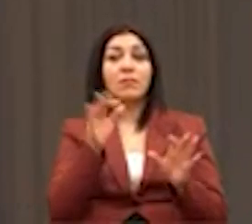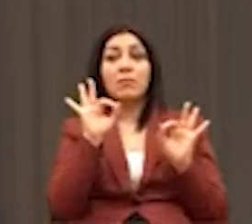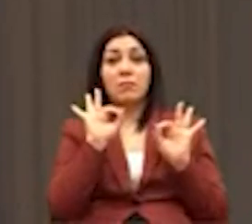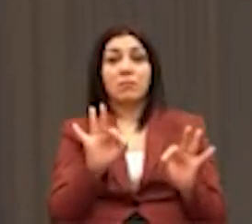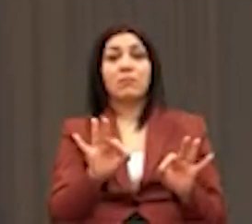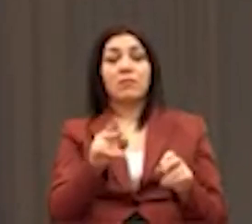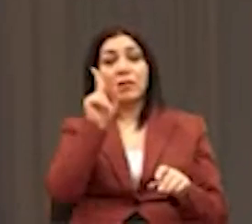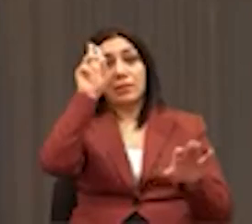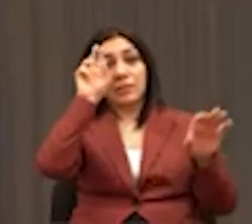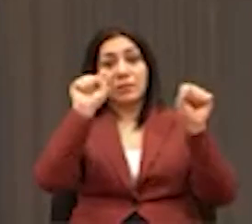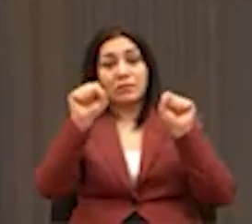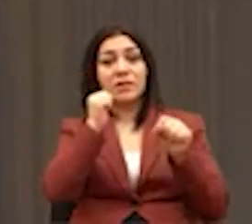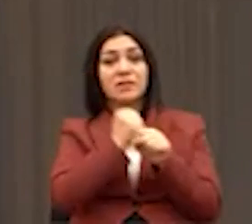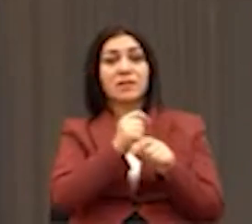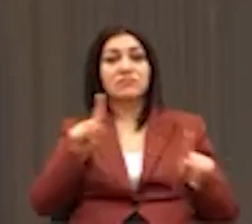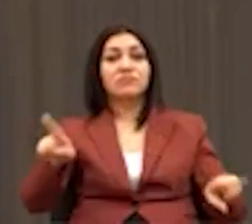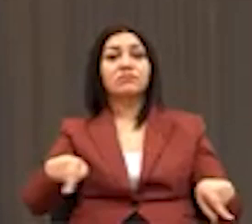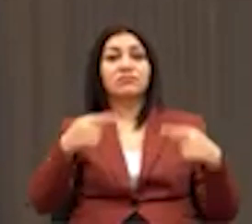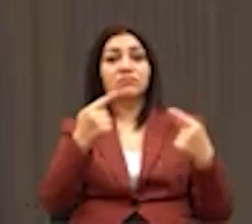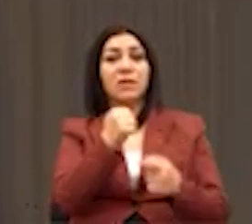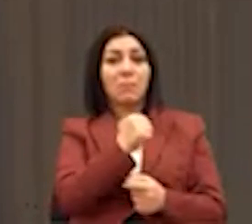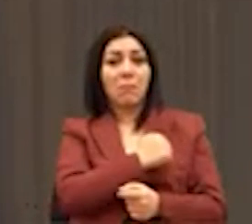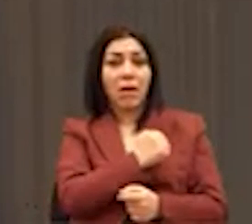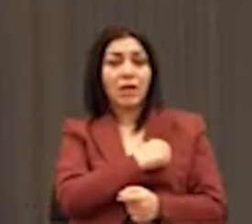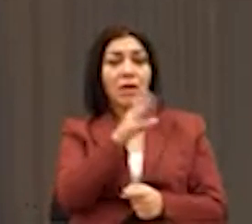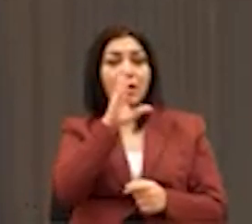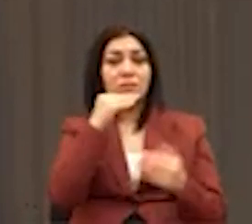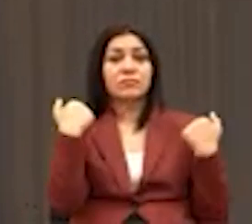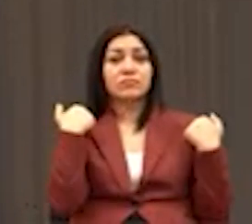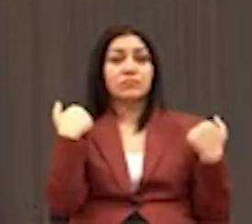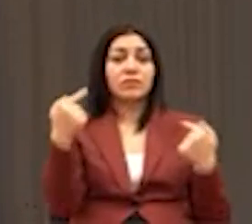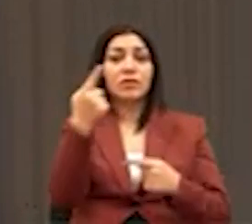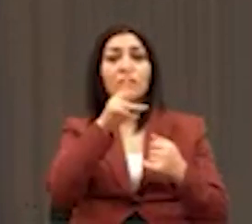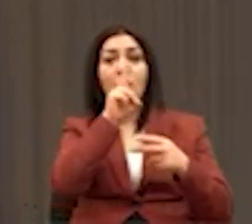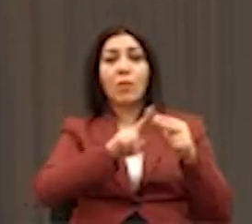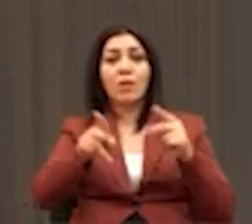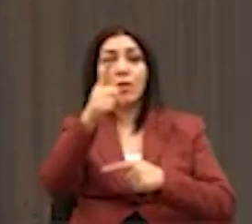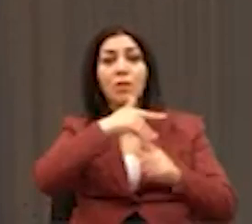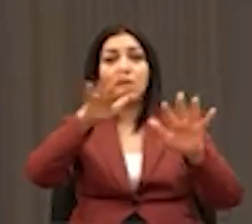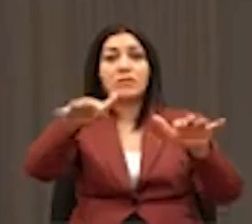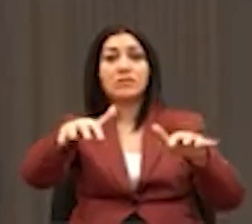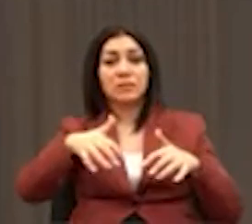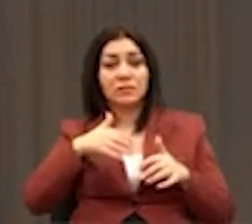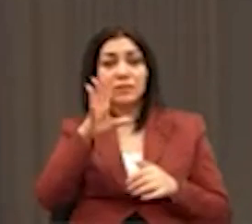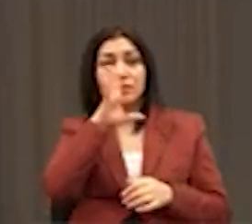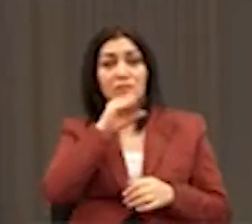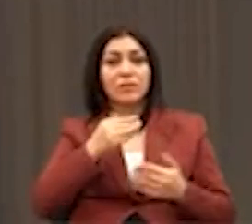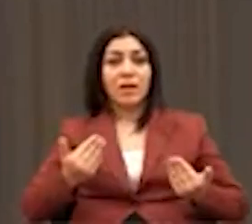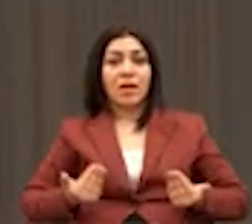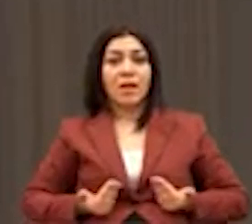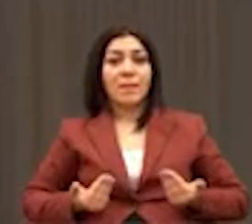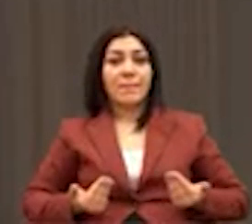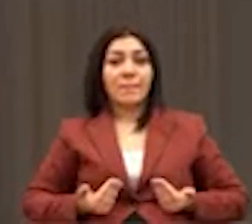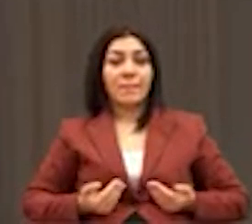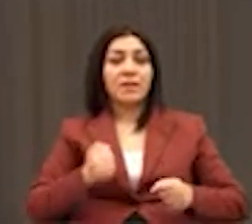իշխանություն, ստեղծել ենք բանակ, հզորացել ենք, կարողացել ենք հետ բերենք որոշ մասը եւ կարողացել ենք ապրել այս